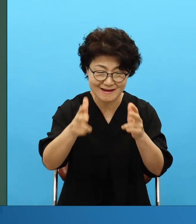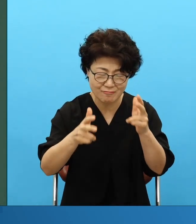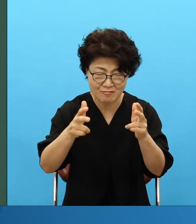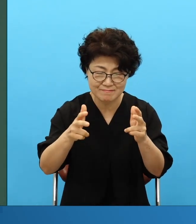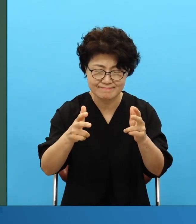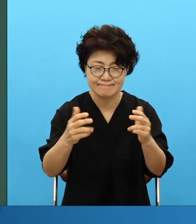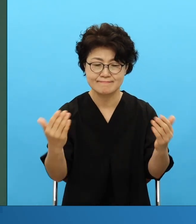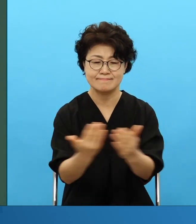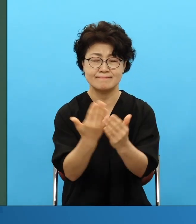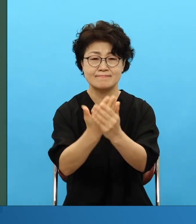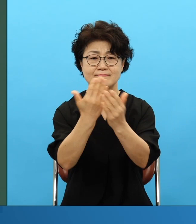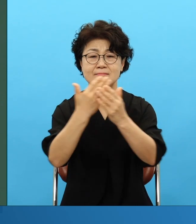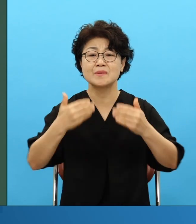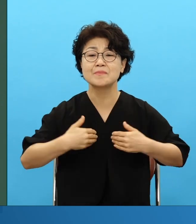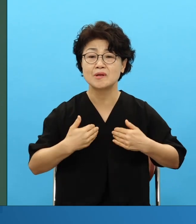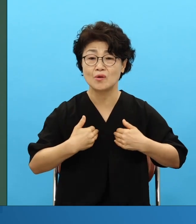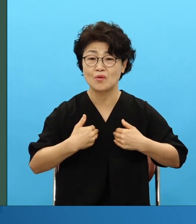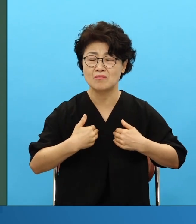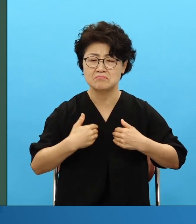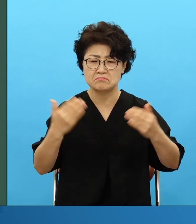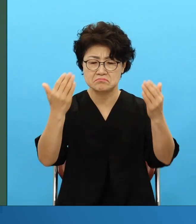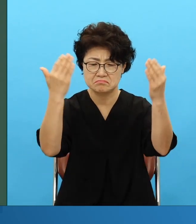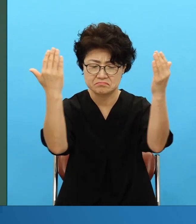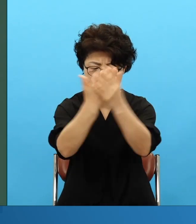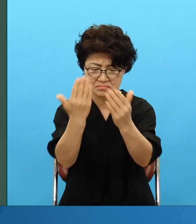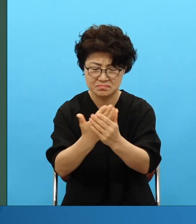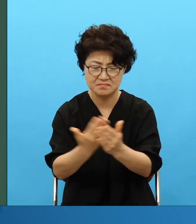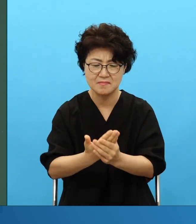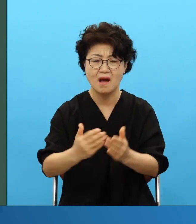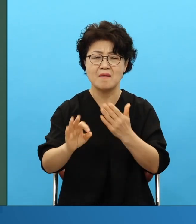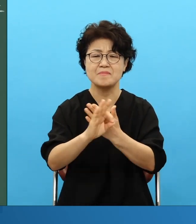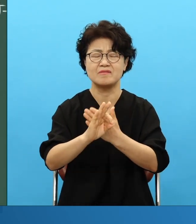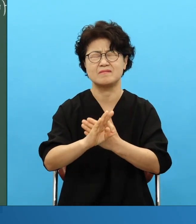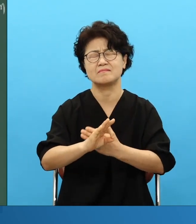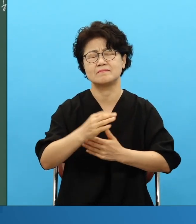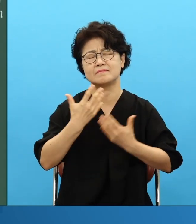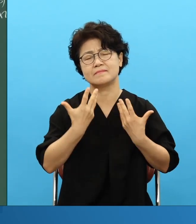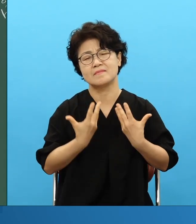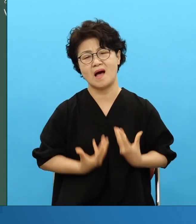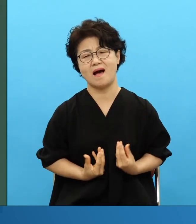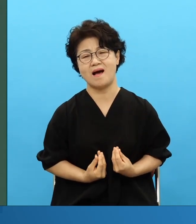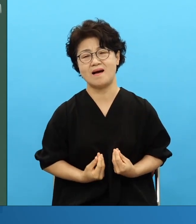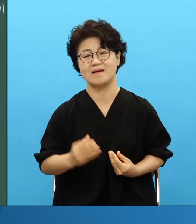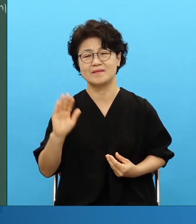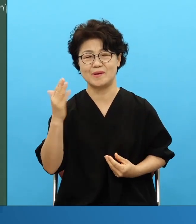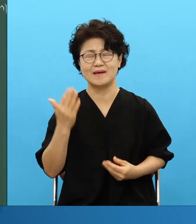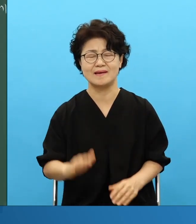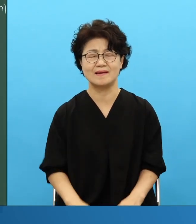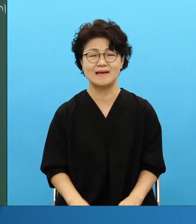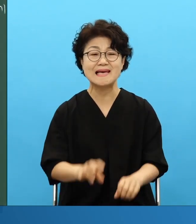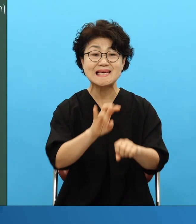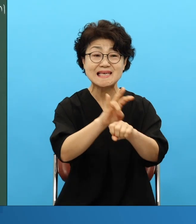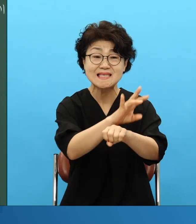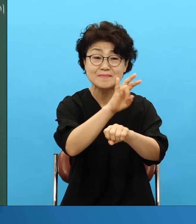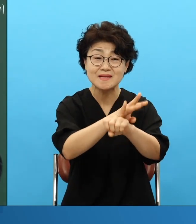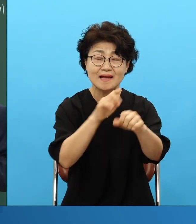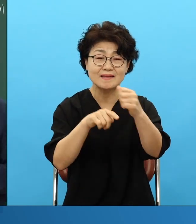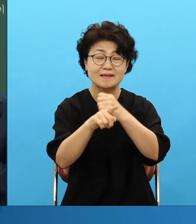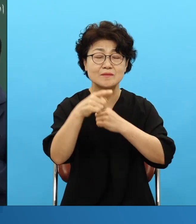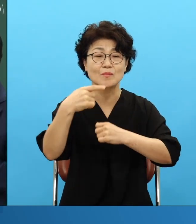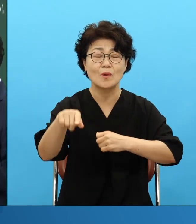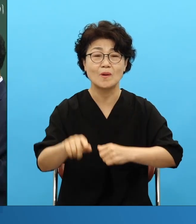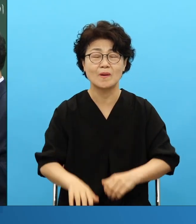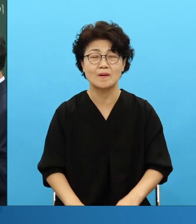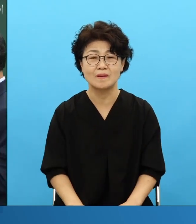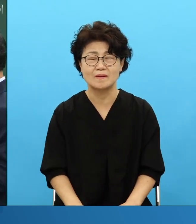your business, it must show growth. If not, it will grow difficult. 이 24라는 게 도대체 뭐냐 하는 거죠. And so what is 24?